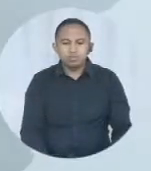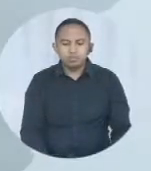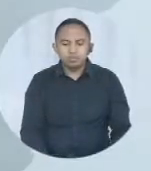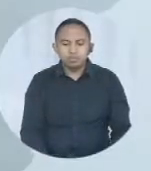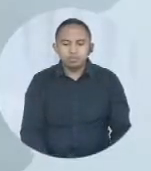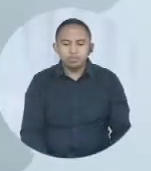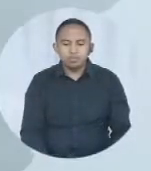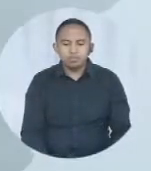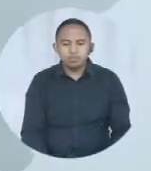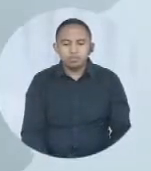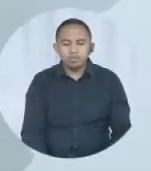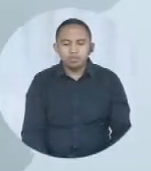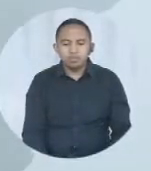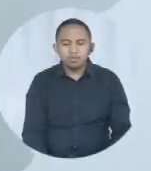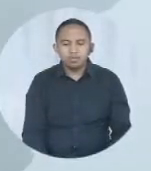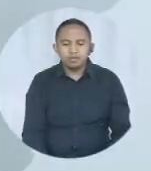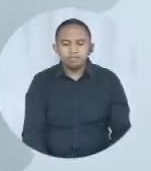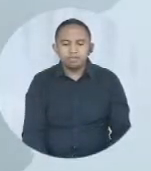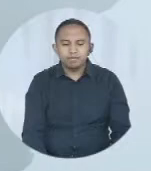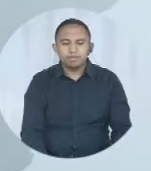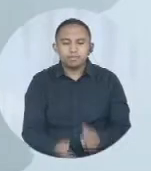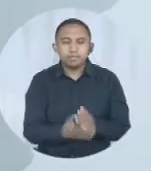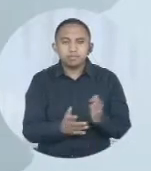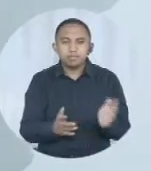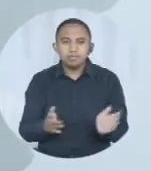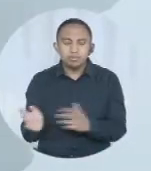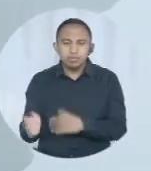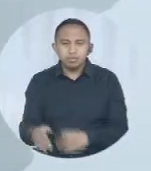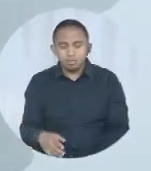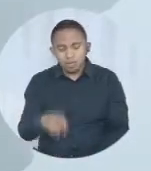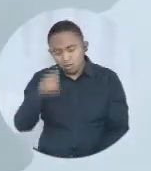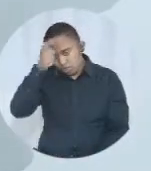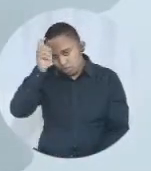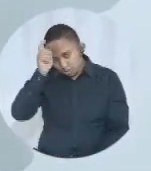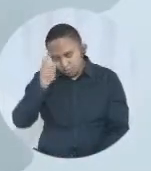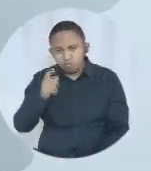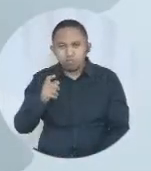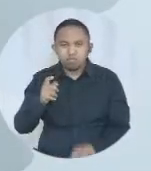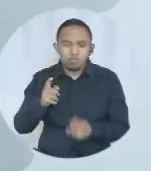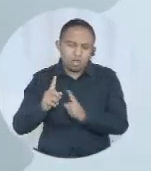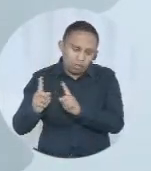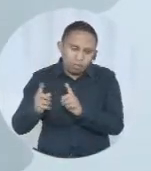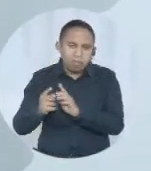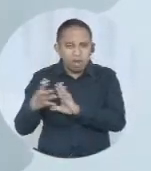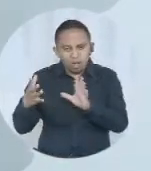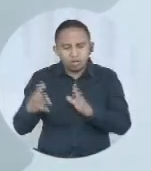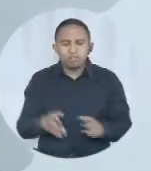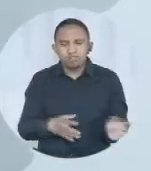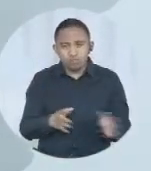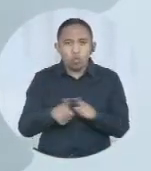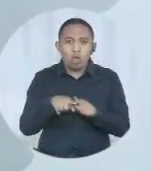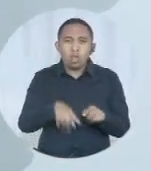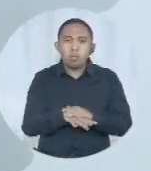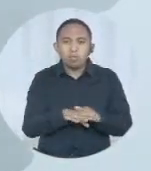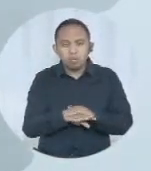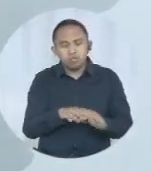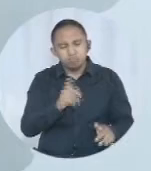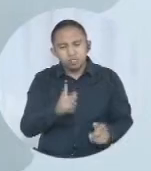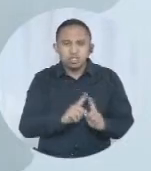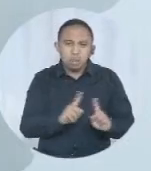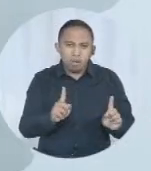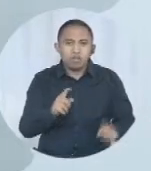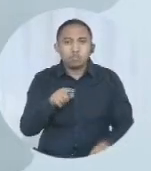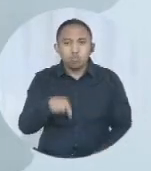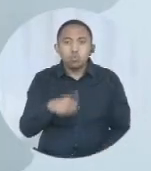Afa manana ny vakoka sy ireny asa-tanana mampiavaka azy i Turkia fa tsy latsa-danja amin'izay ihany koa ny isika eto Madagasikara izay hoentsika tao